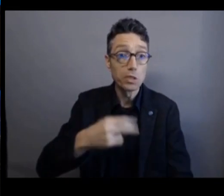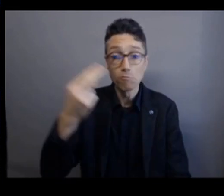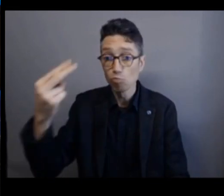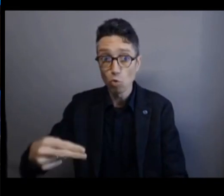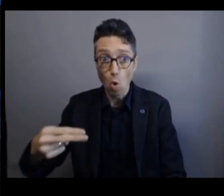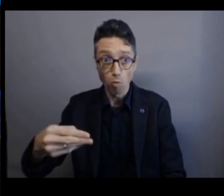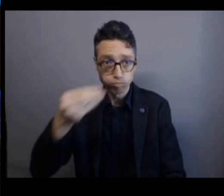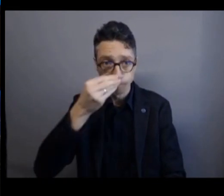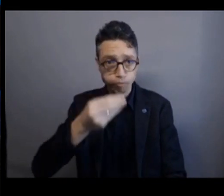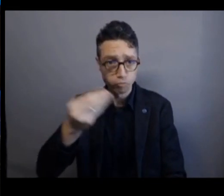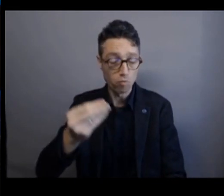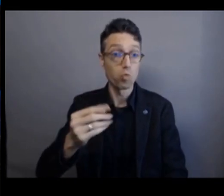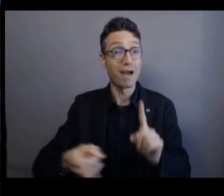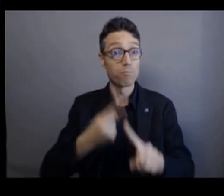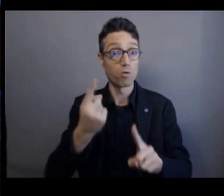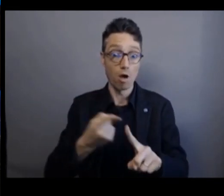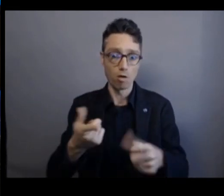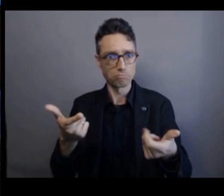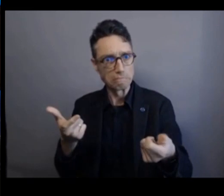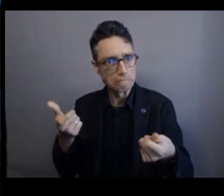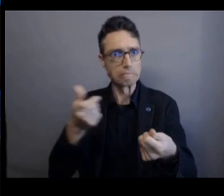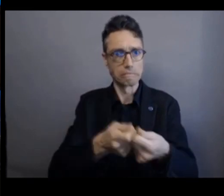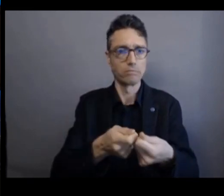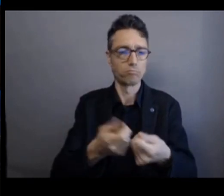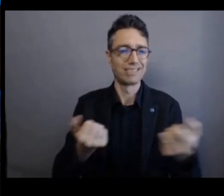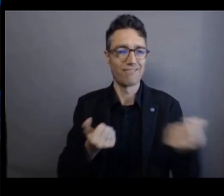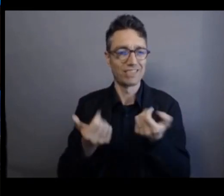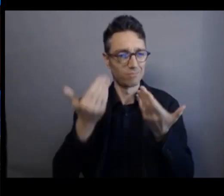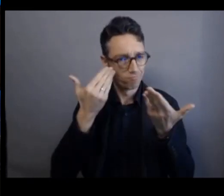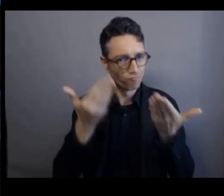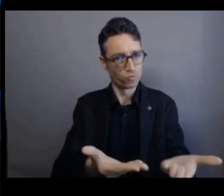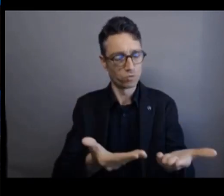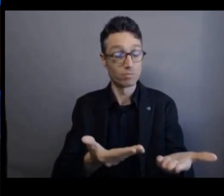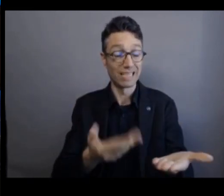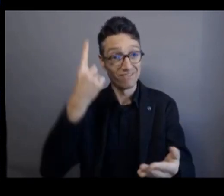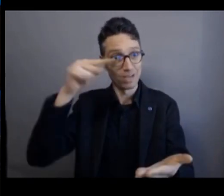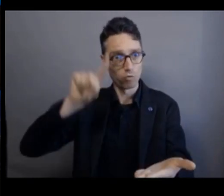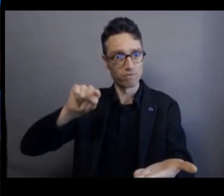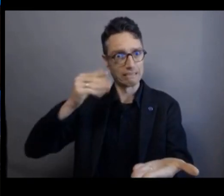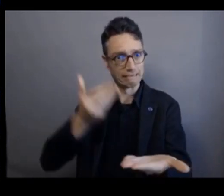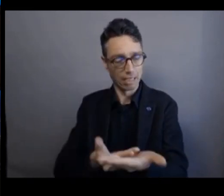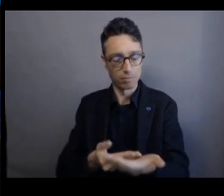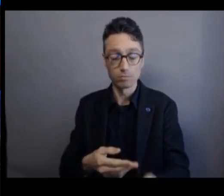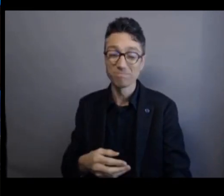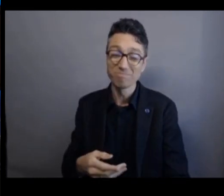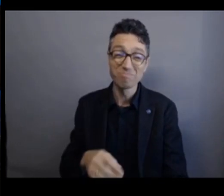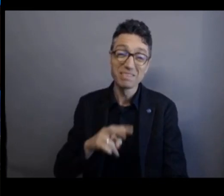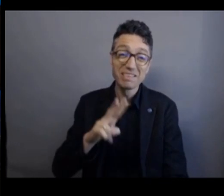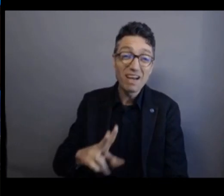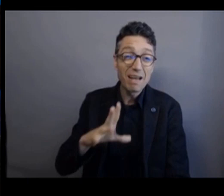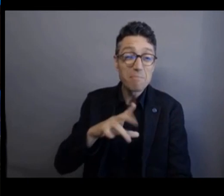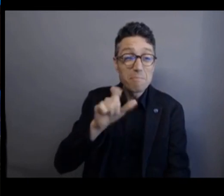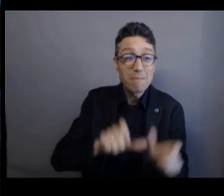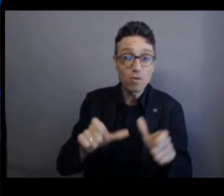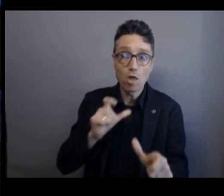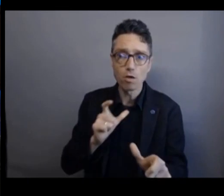Donc je pense que c'est ça la philosophie. Après, pour éviter que les gens aient à cacher le fait qu'ils soient en fauteuil, parce qu'en fait c'est ça le problème, c'est de se